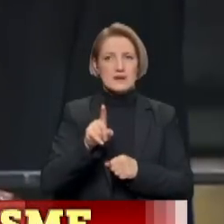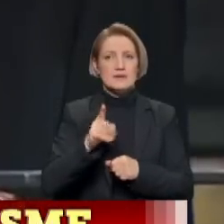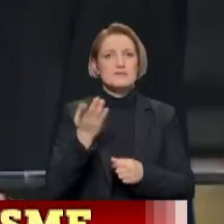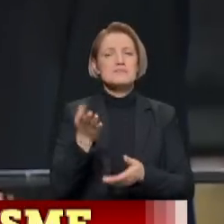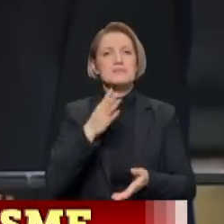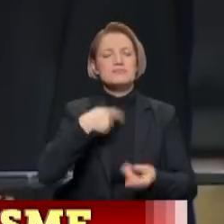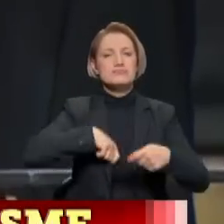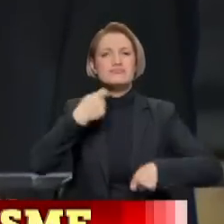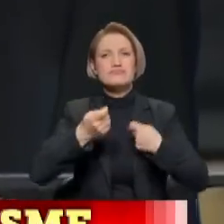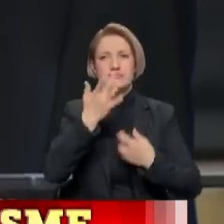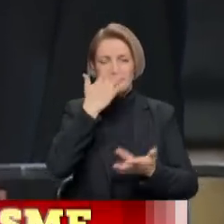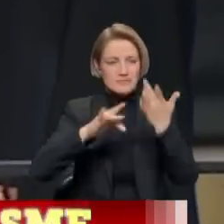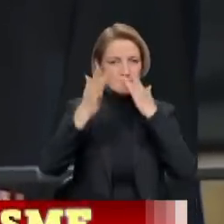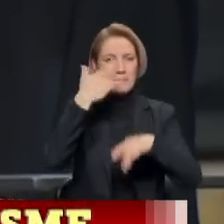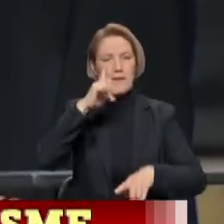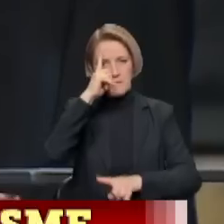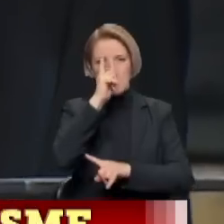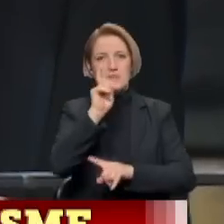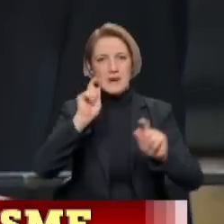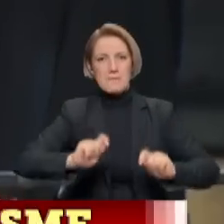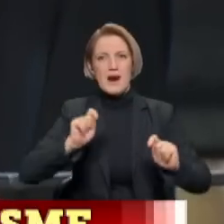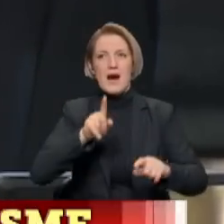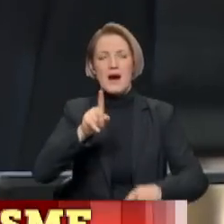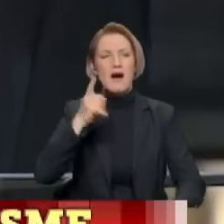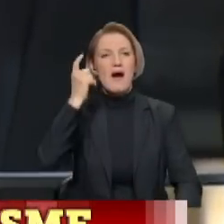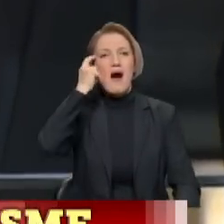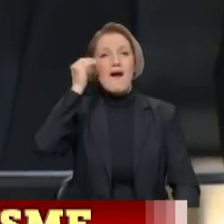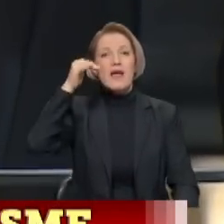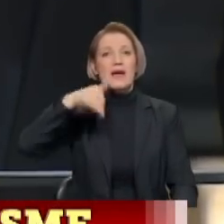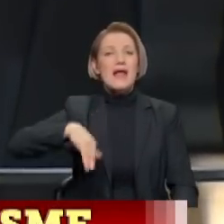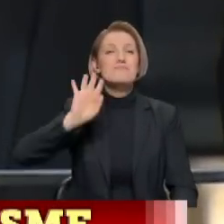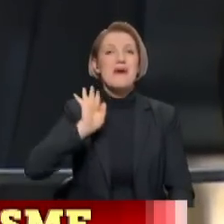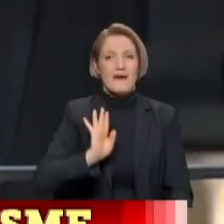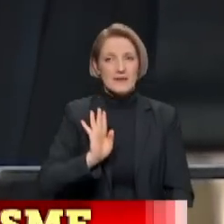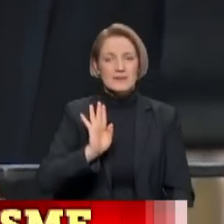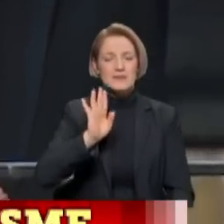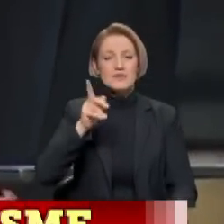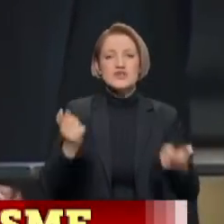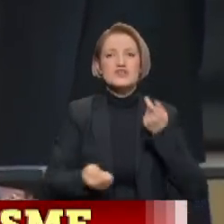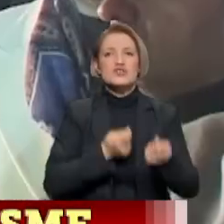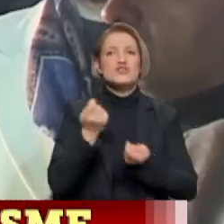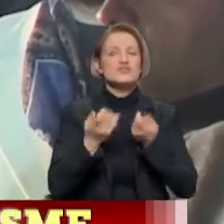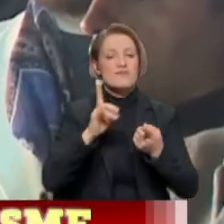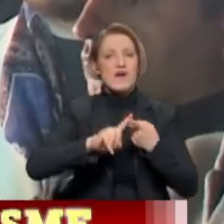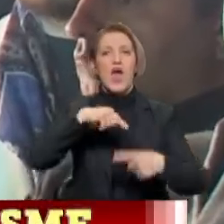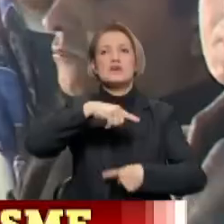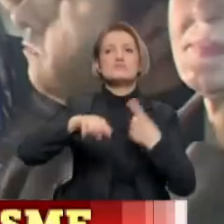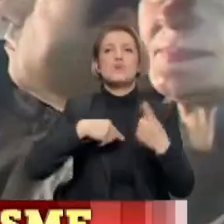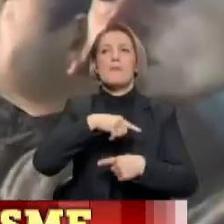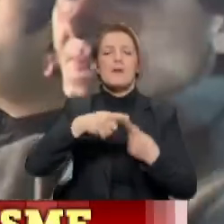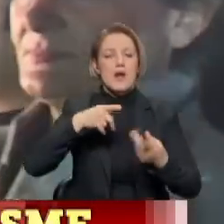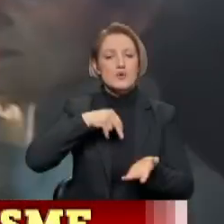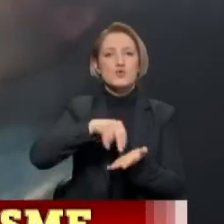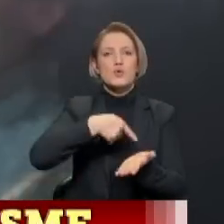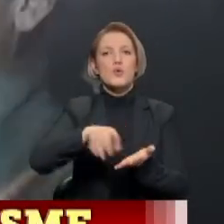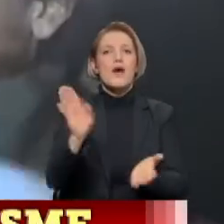alevereye dalevereye başvurarak akla hayale gelmeyen iş ve işlemleri